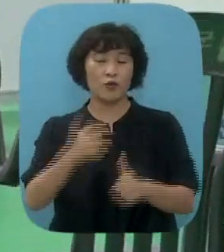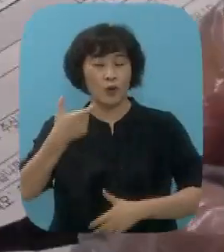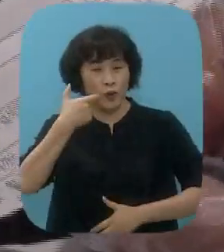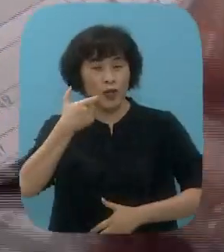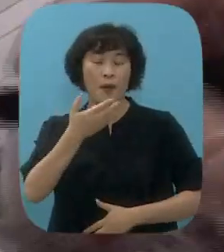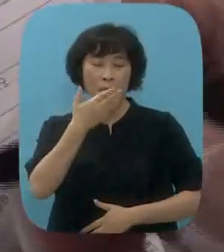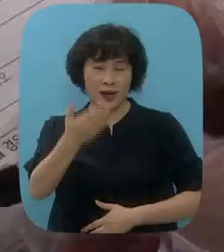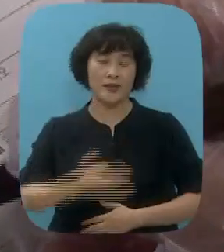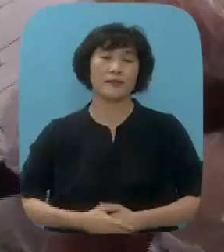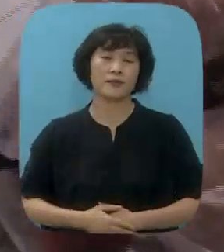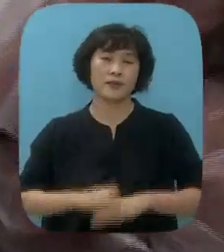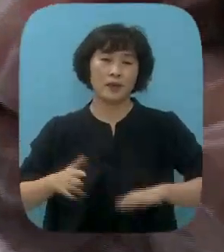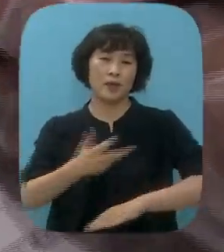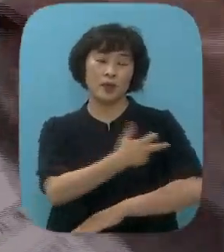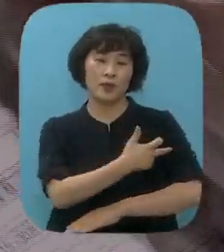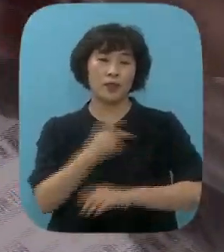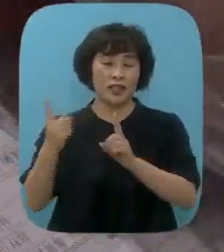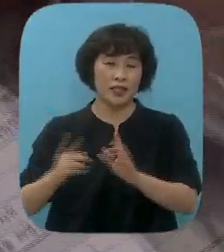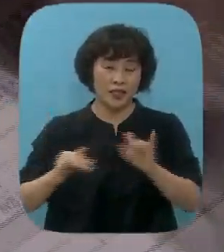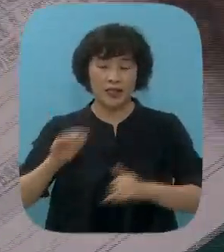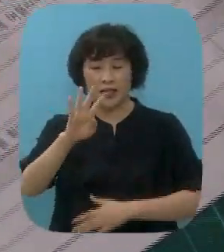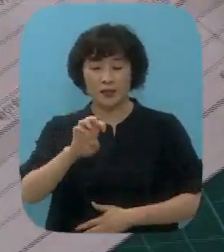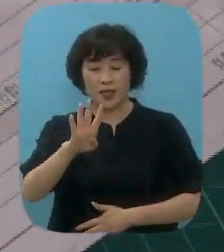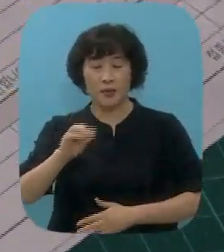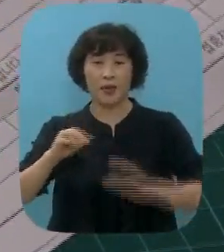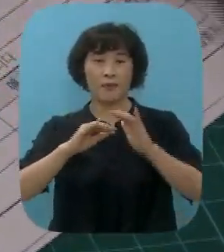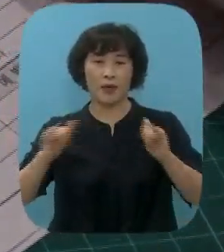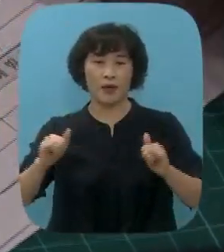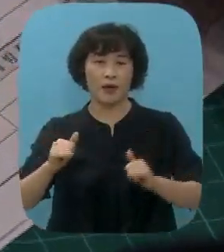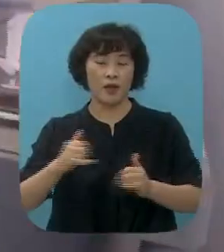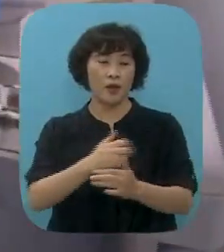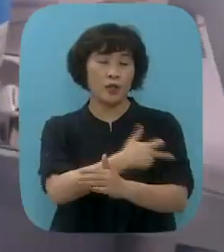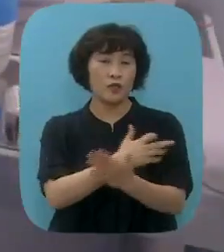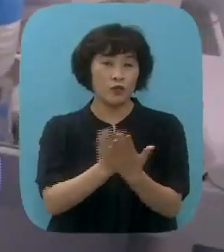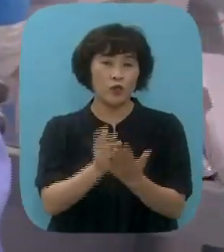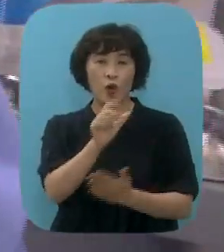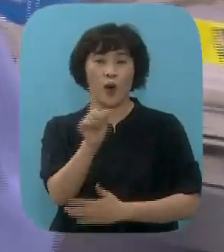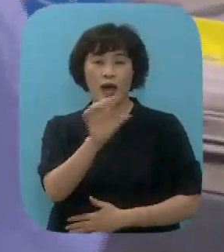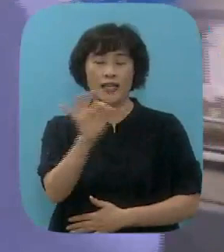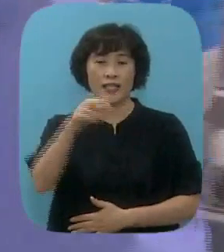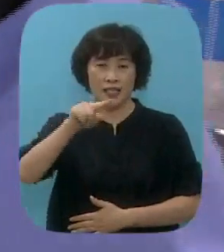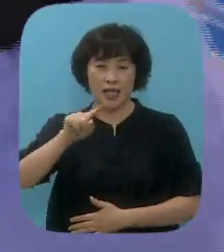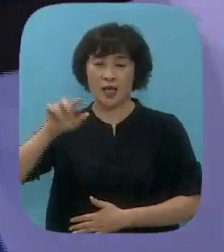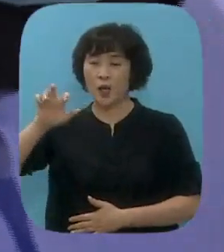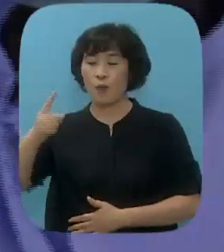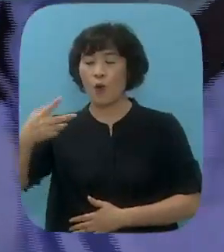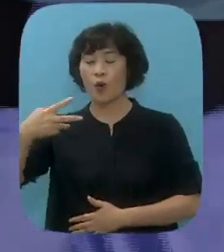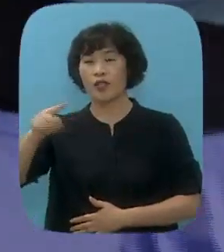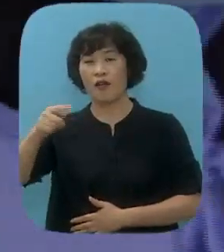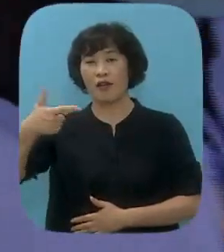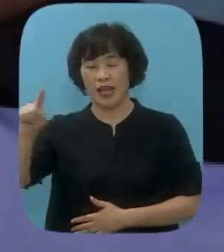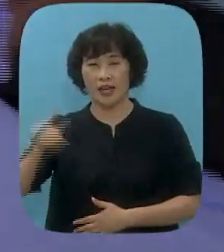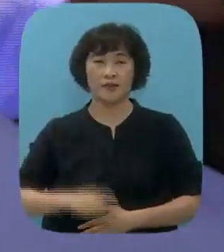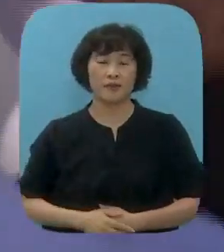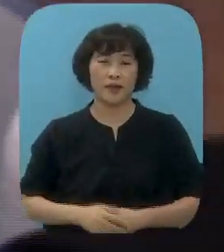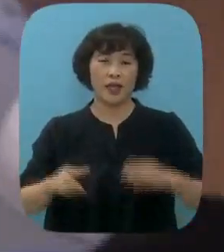받습니다. 이번 접종 대상자는 44만 명이고 백신 종류는 화이자와 모더나입니다. 한편